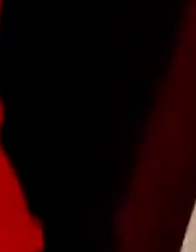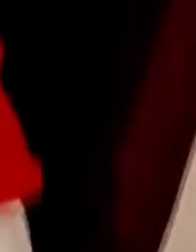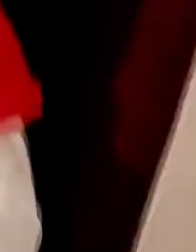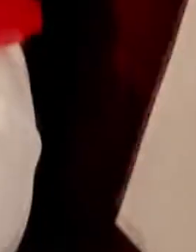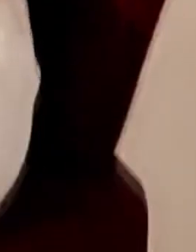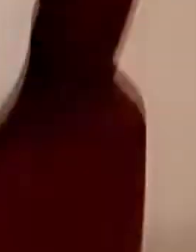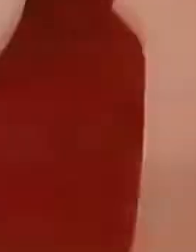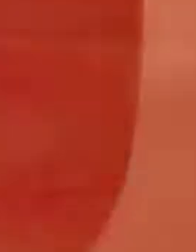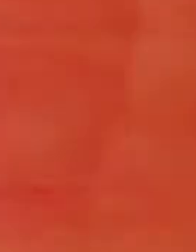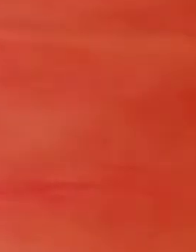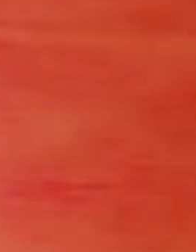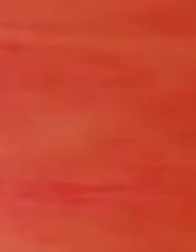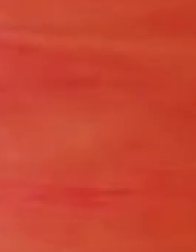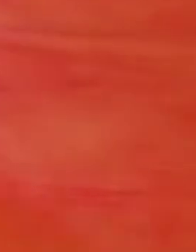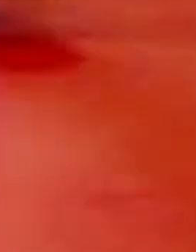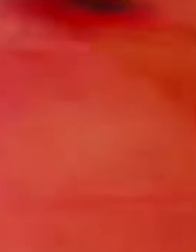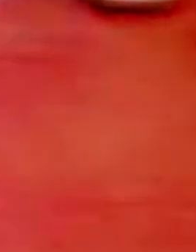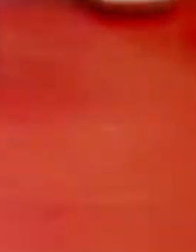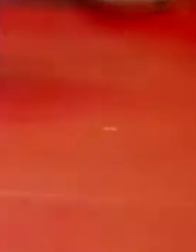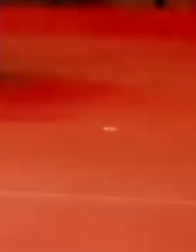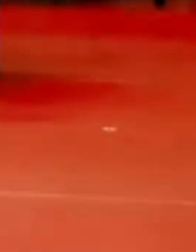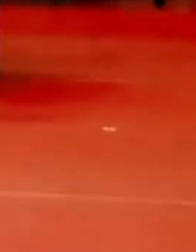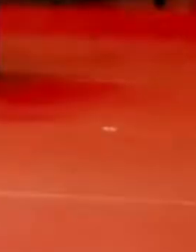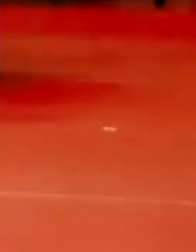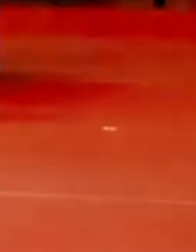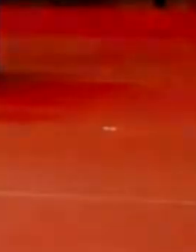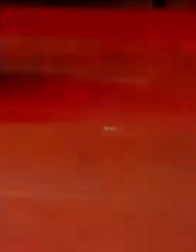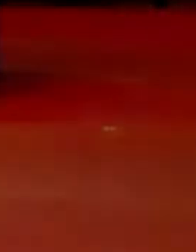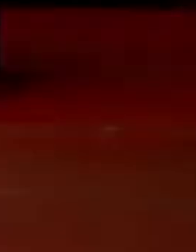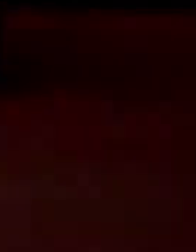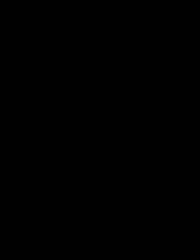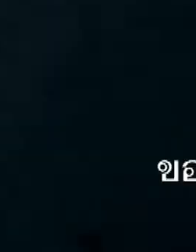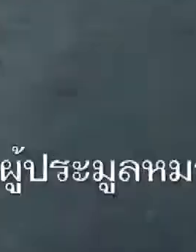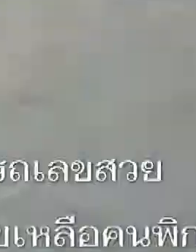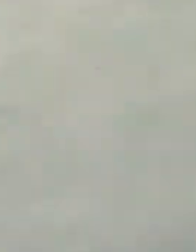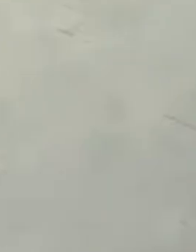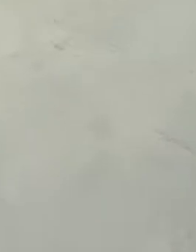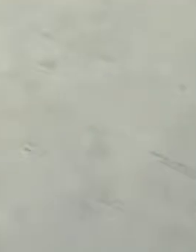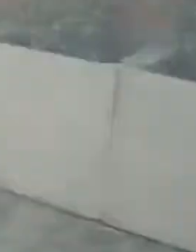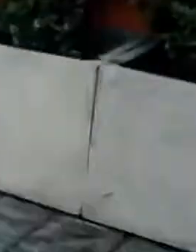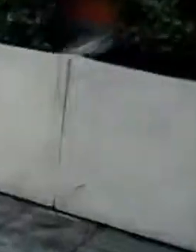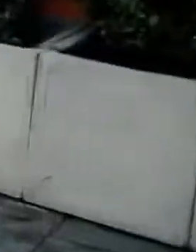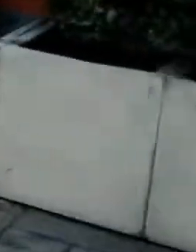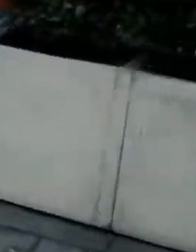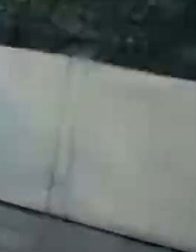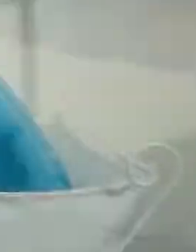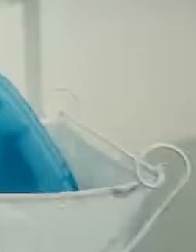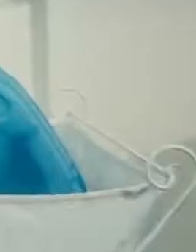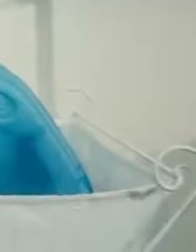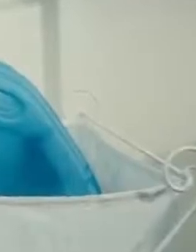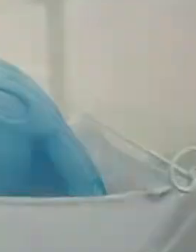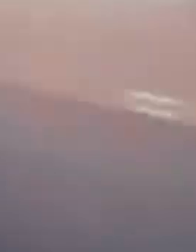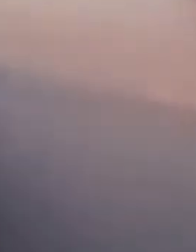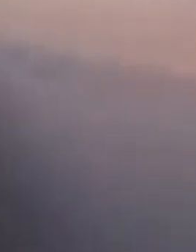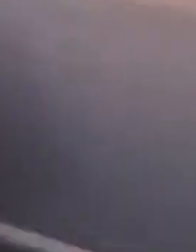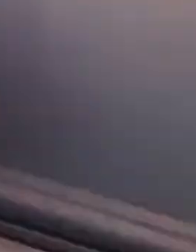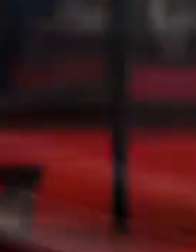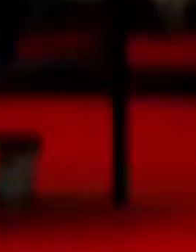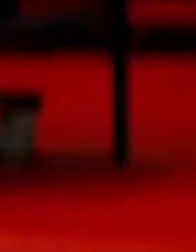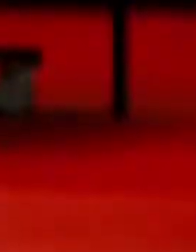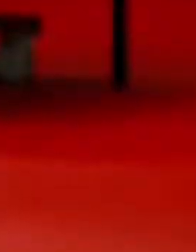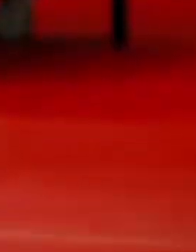โชคดีมากค่ะที่กปท.มอบเงินเพื่อซื้อขาเทียมนี ้ขอขอบคุณผู้ประมูลหมายเลขทะเบียนรถเลขสวยเพ